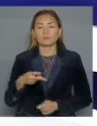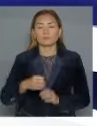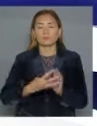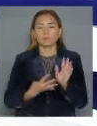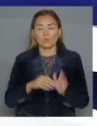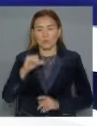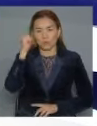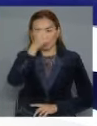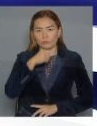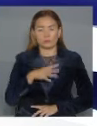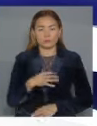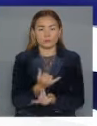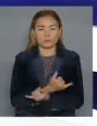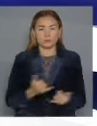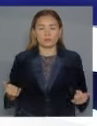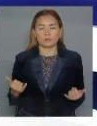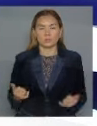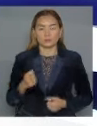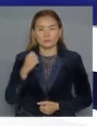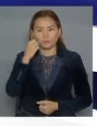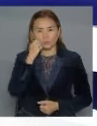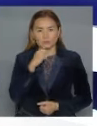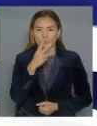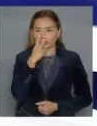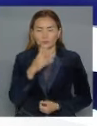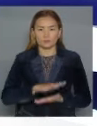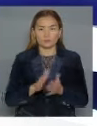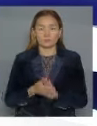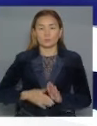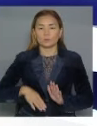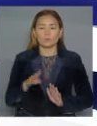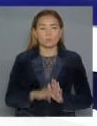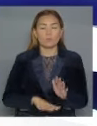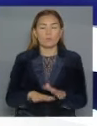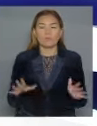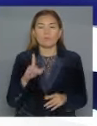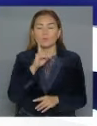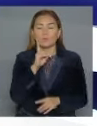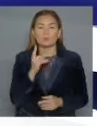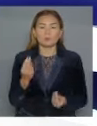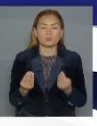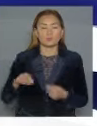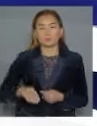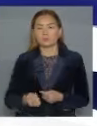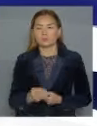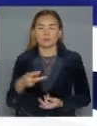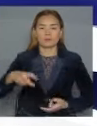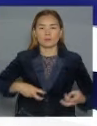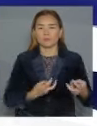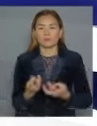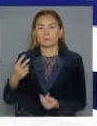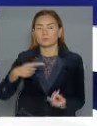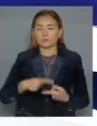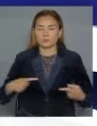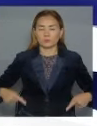города в 2019 году, сейчас находится в плачевном состоянии. Большинство молодых людей, занимающихся здесь экстремальными